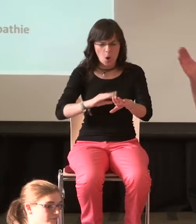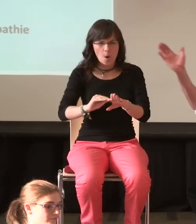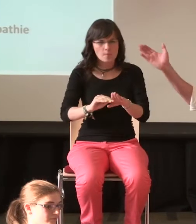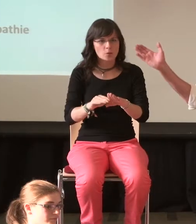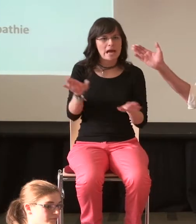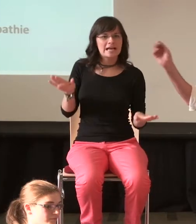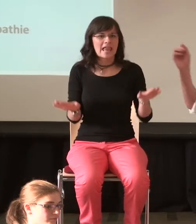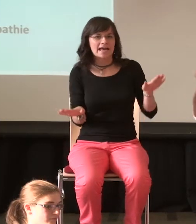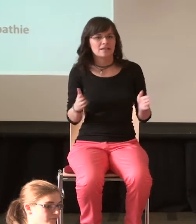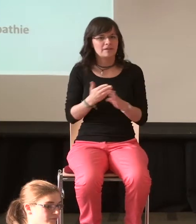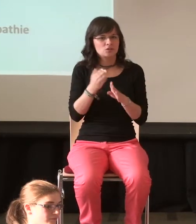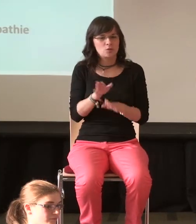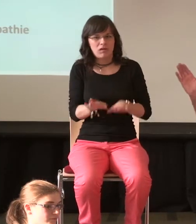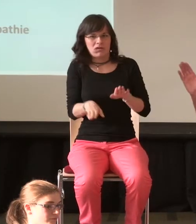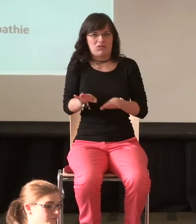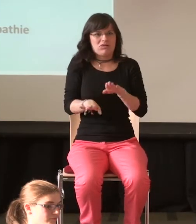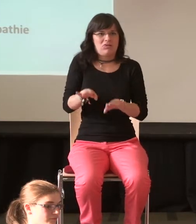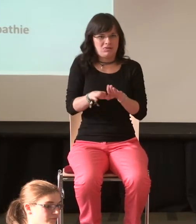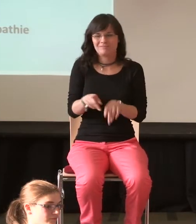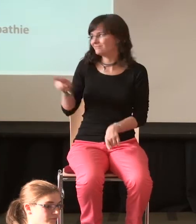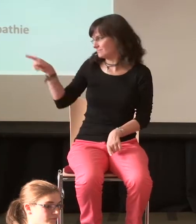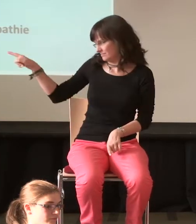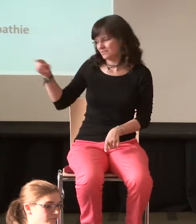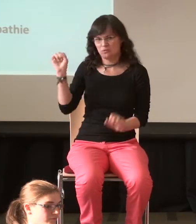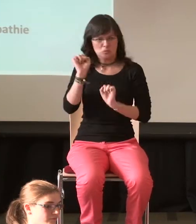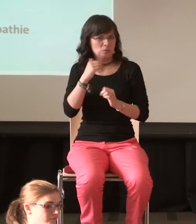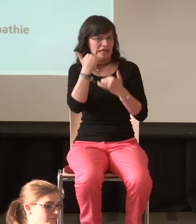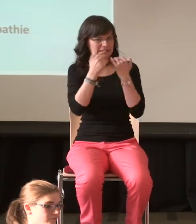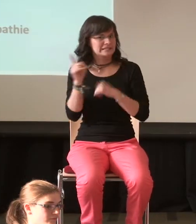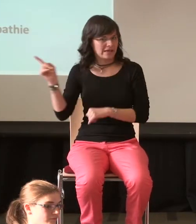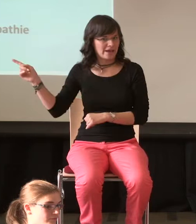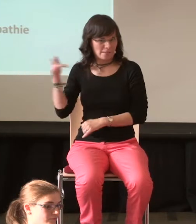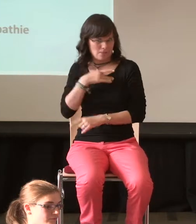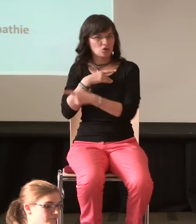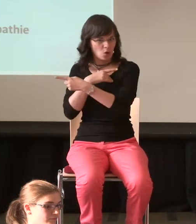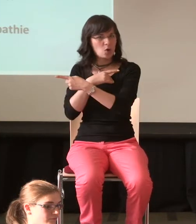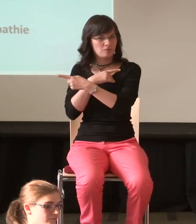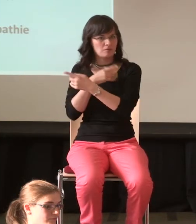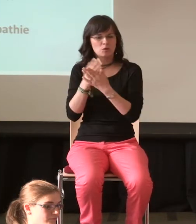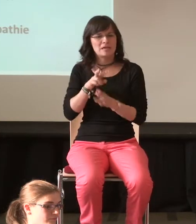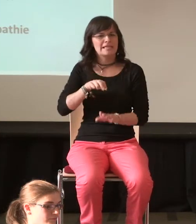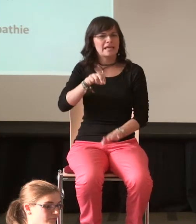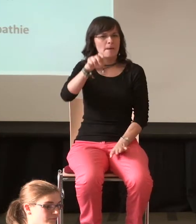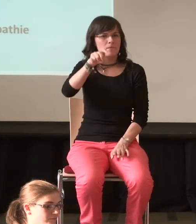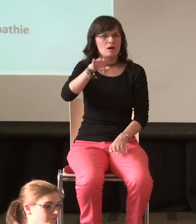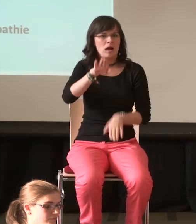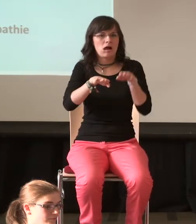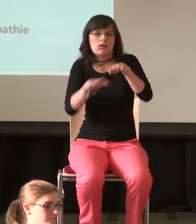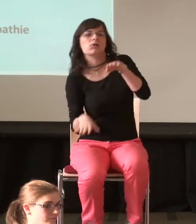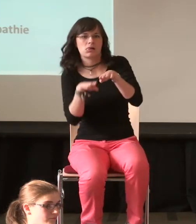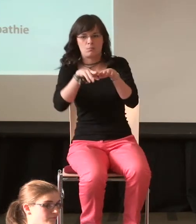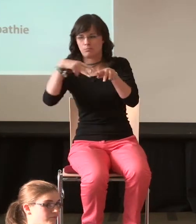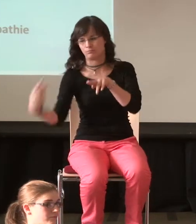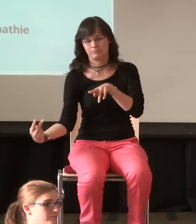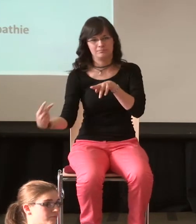Gleichgewichtsstörungen, der betroffene Patient hat das ja sehr drastisch geschildert, Treppe, gefallen, umgefallen, es kommt